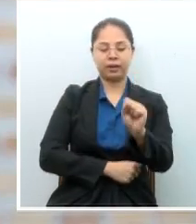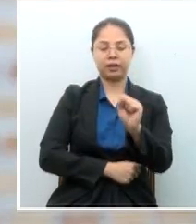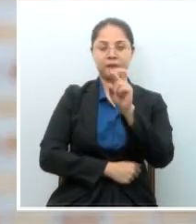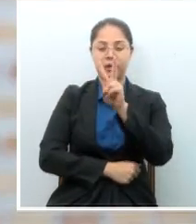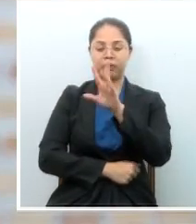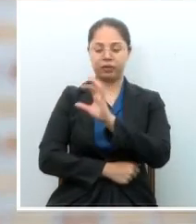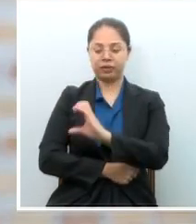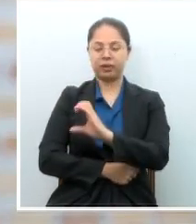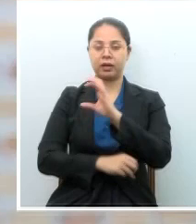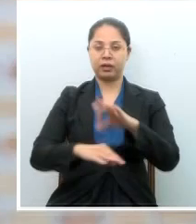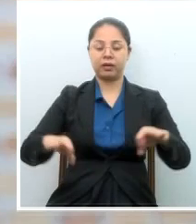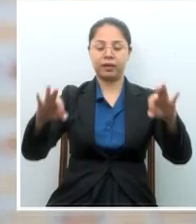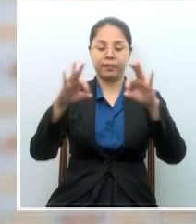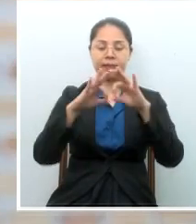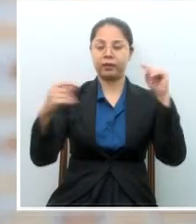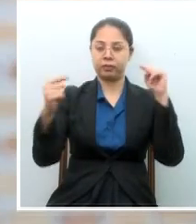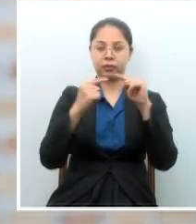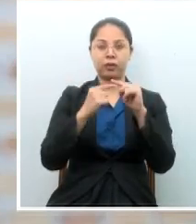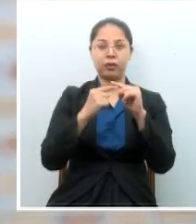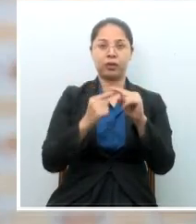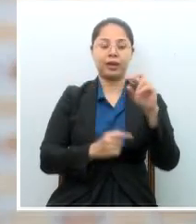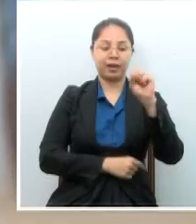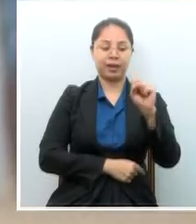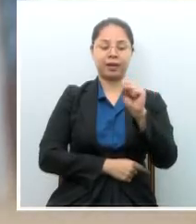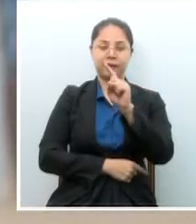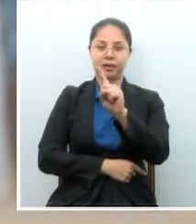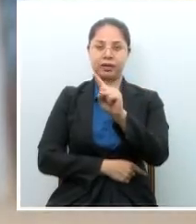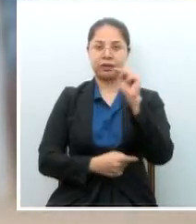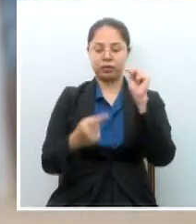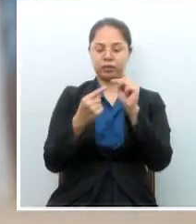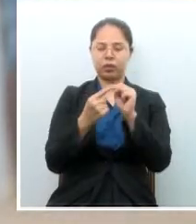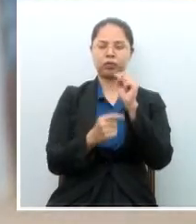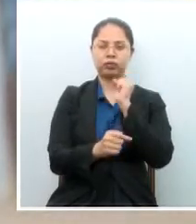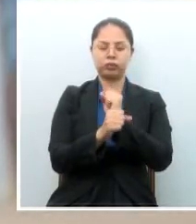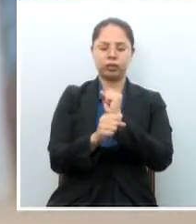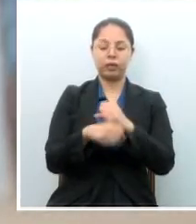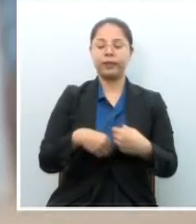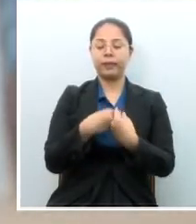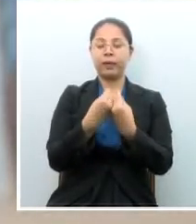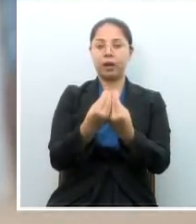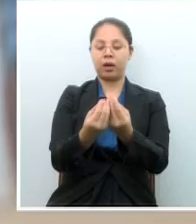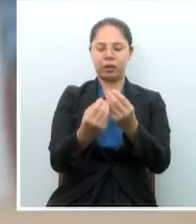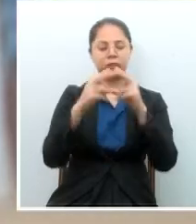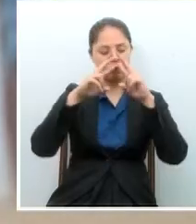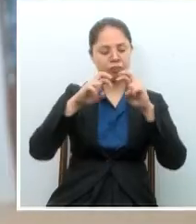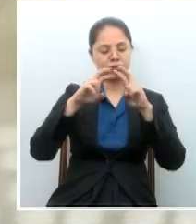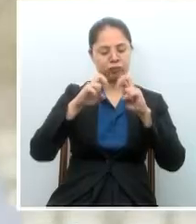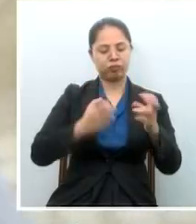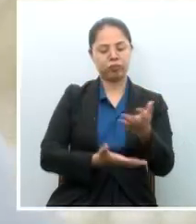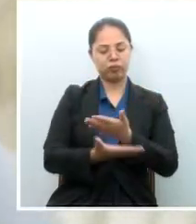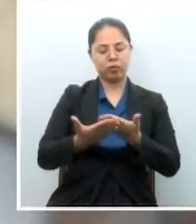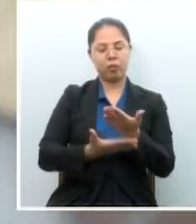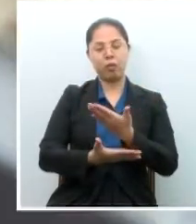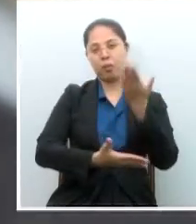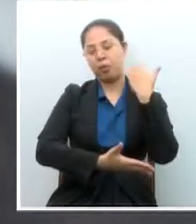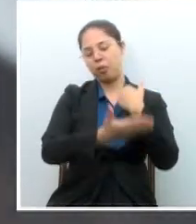มีขั้นตอนสำคัญก็คือตัว S แรกนะคะคือ Sourcing เป็นการสืบค้นหาหลักฐานทางประวัติ